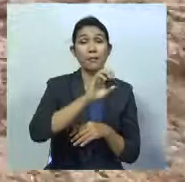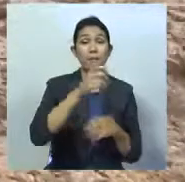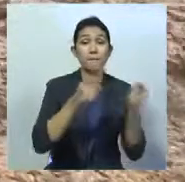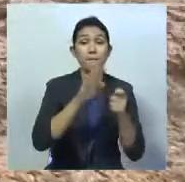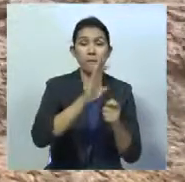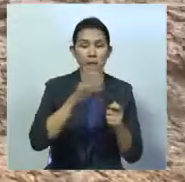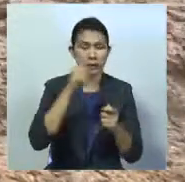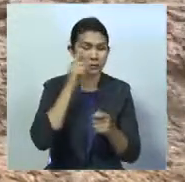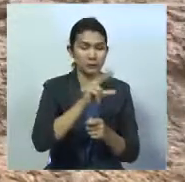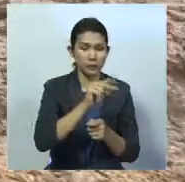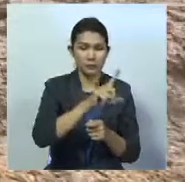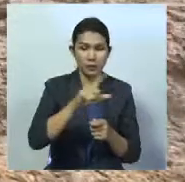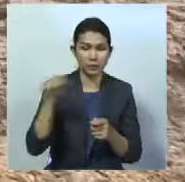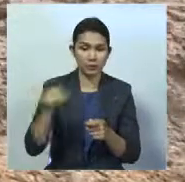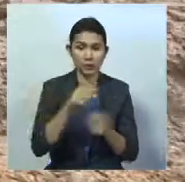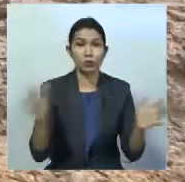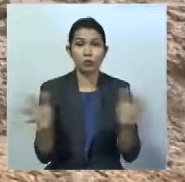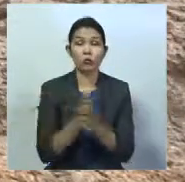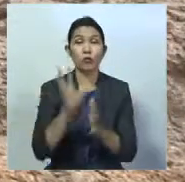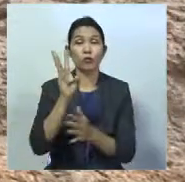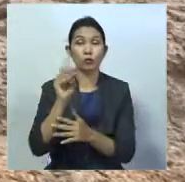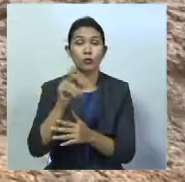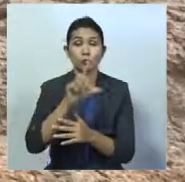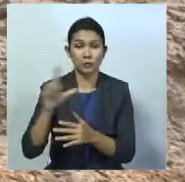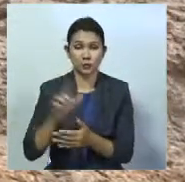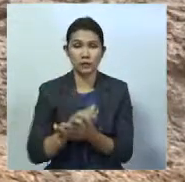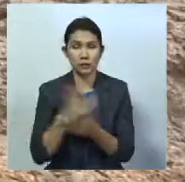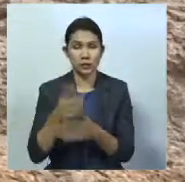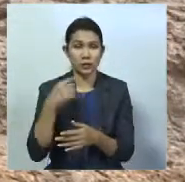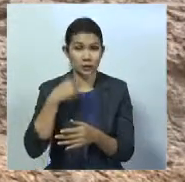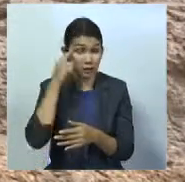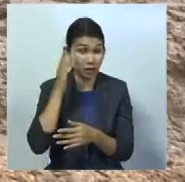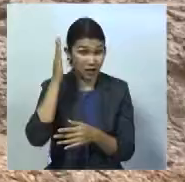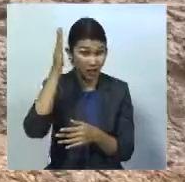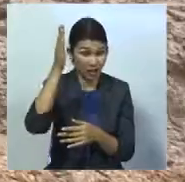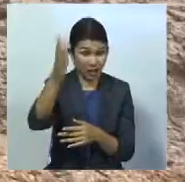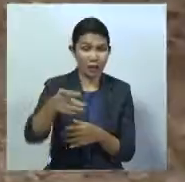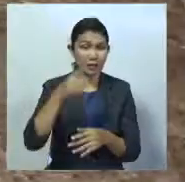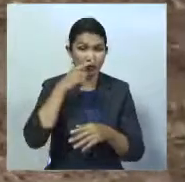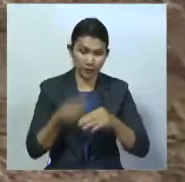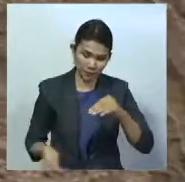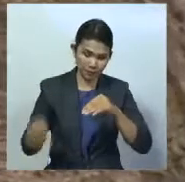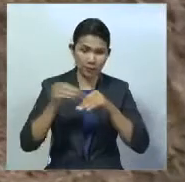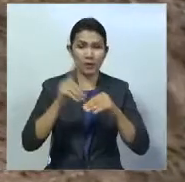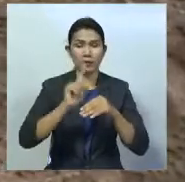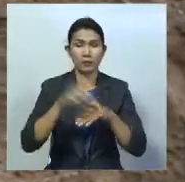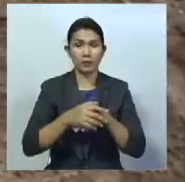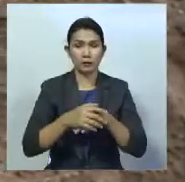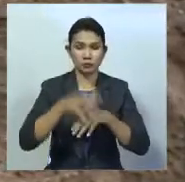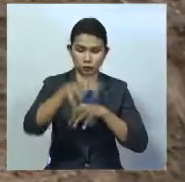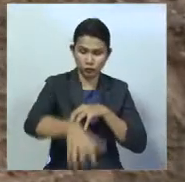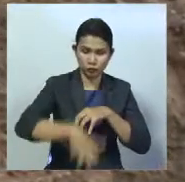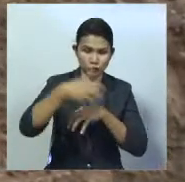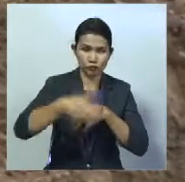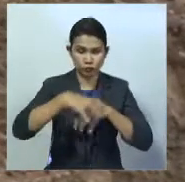รวมเป็น60ล้านบาทแล้วต่อเนื่องในระยะยาววางแผนในการทั้งเสริมคันทั้งขุดลอก